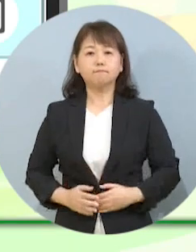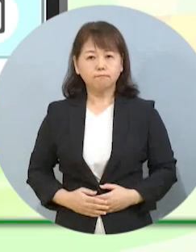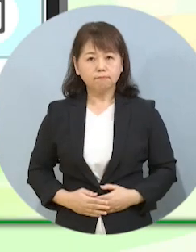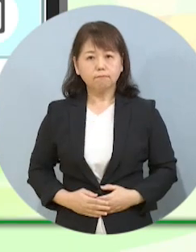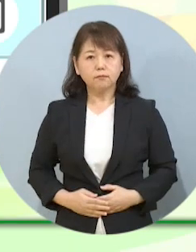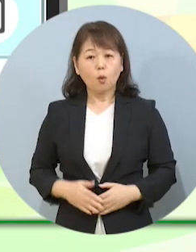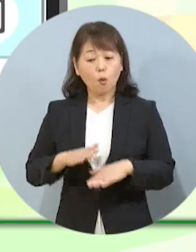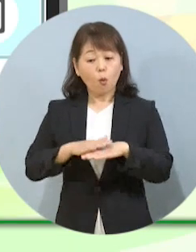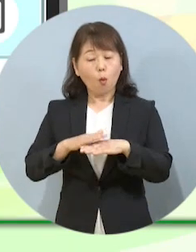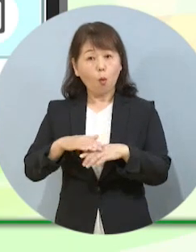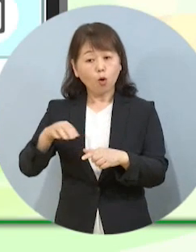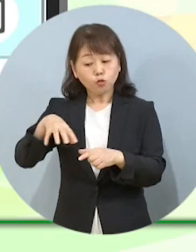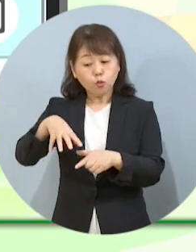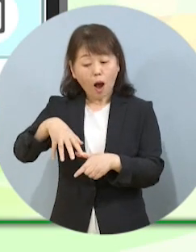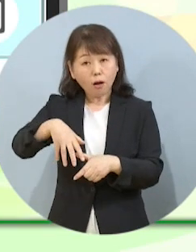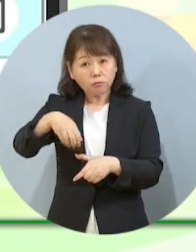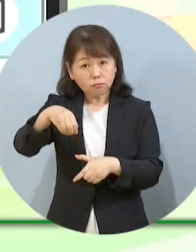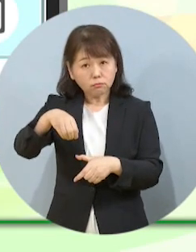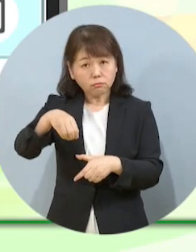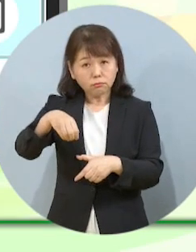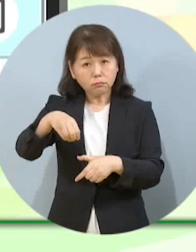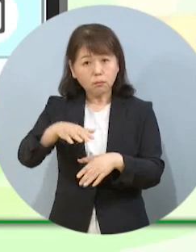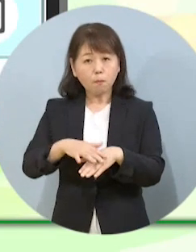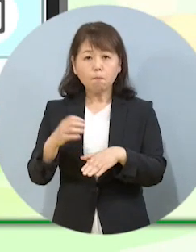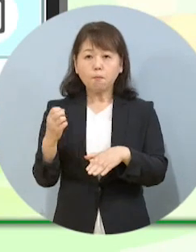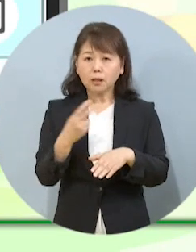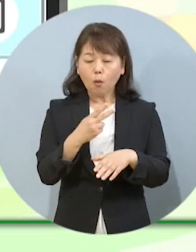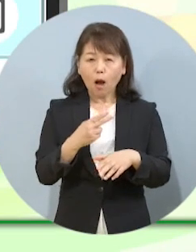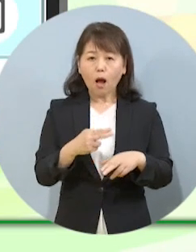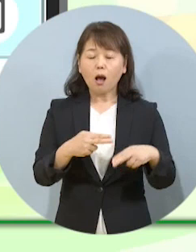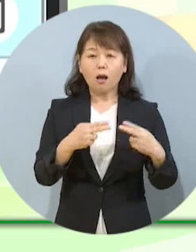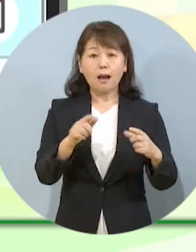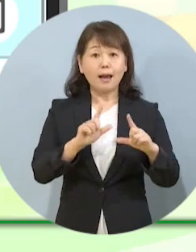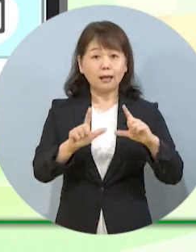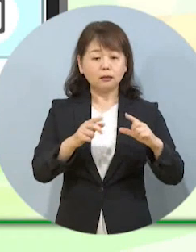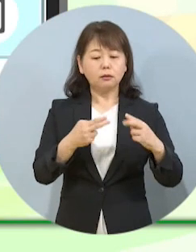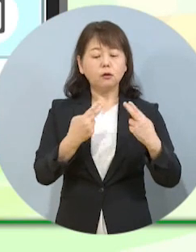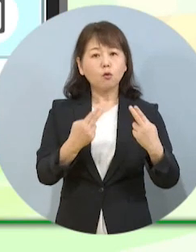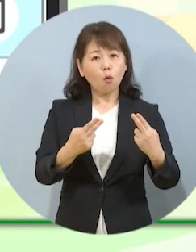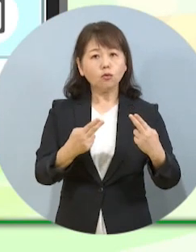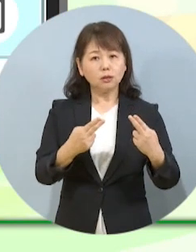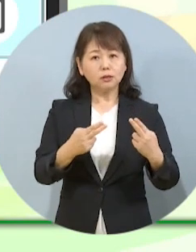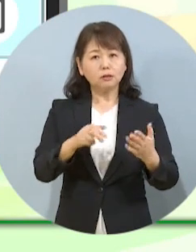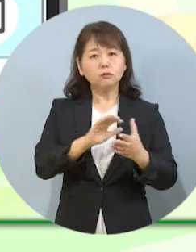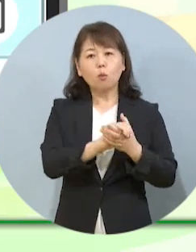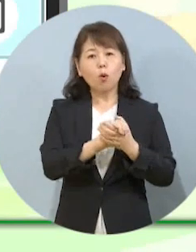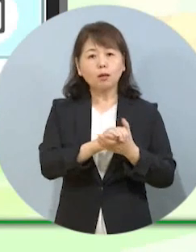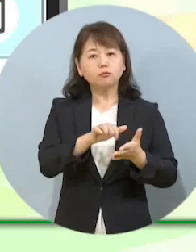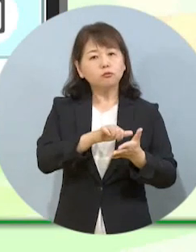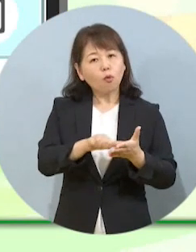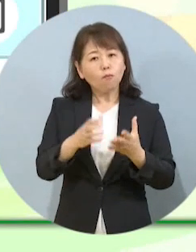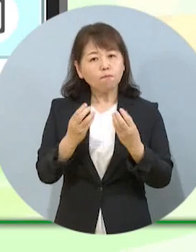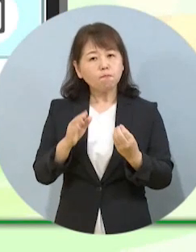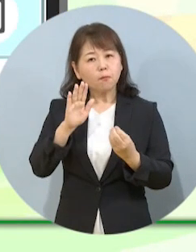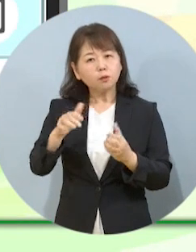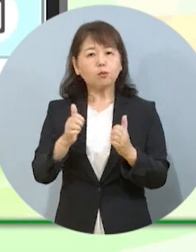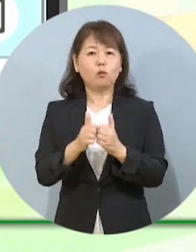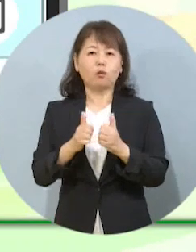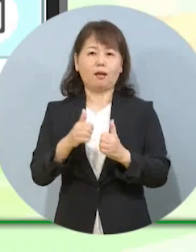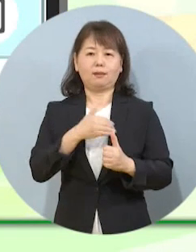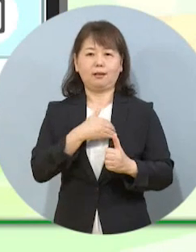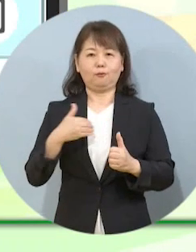QR コードを読み取るか LINE の公式アカウントから友達登録をすると利用できます。